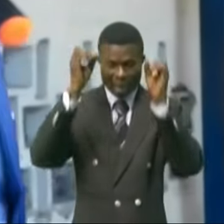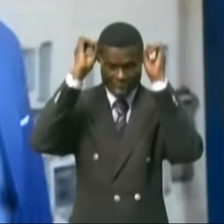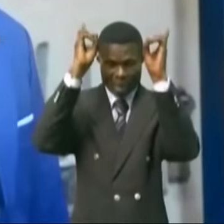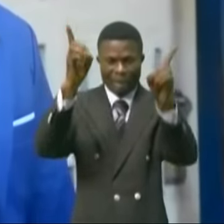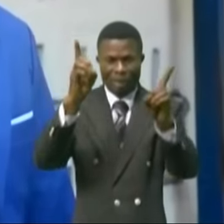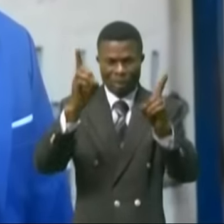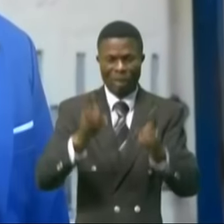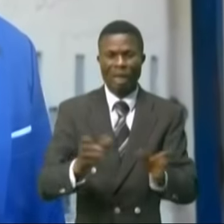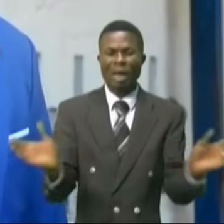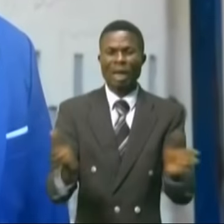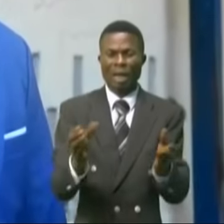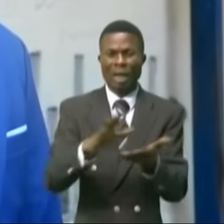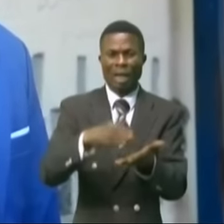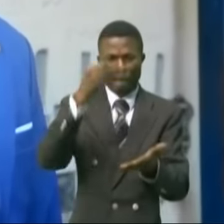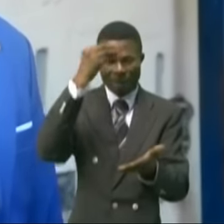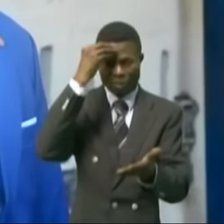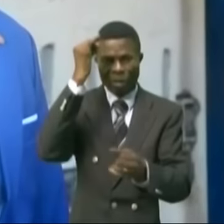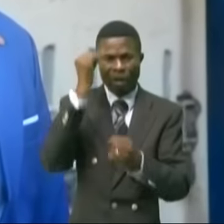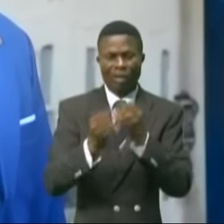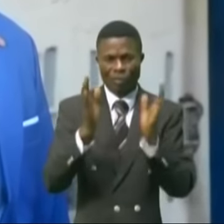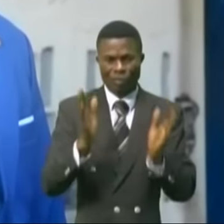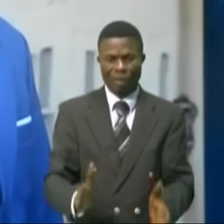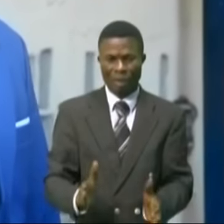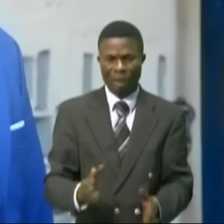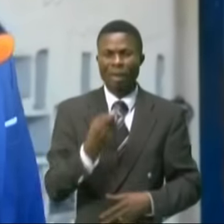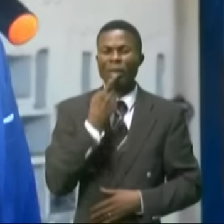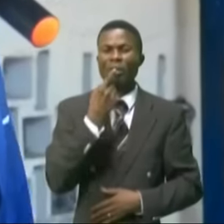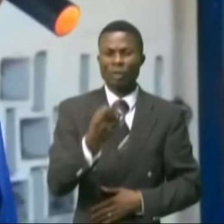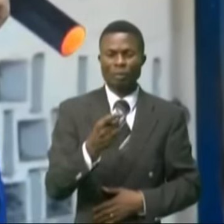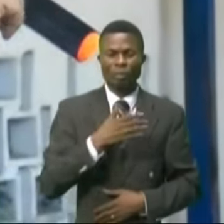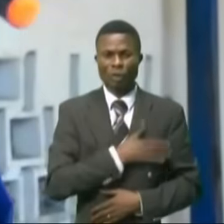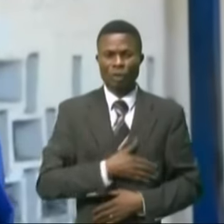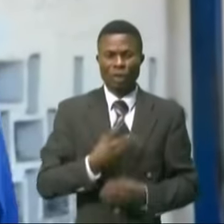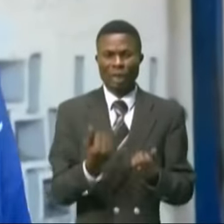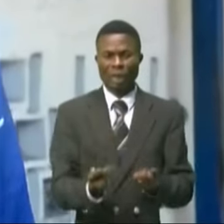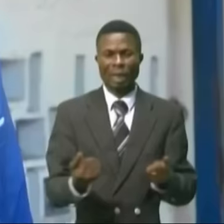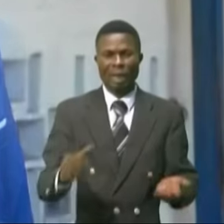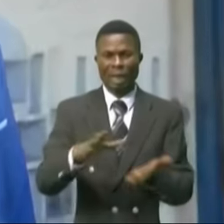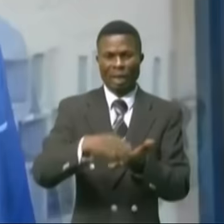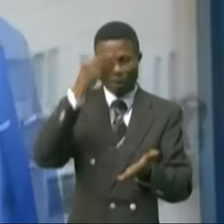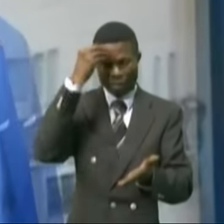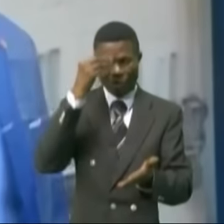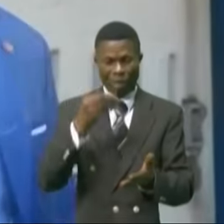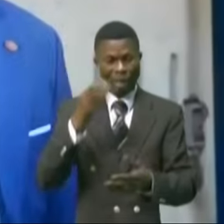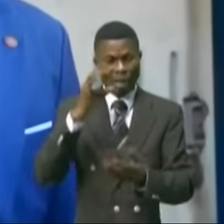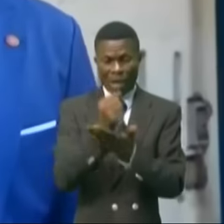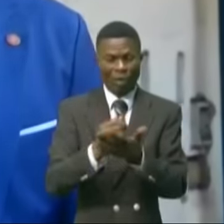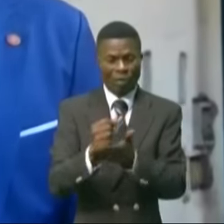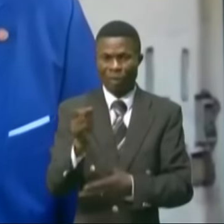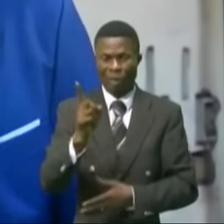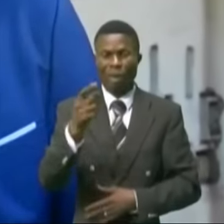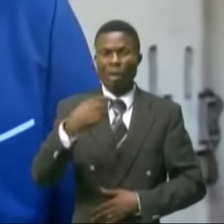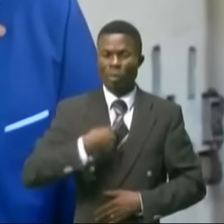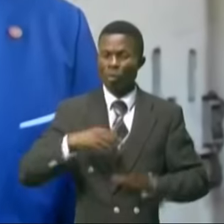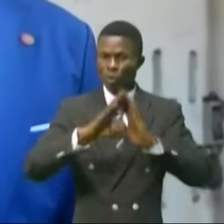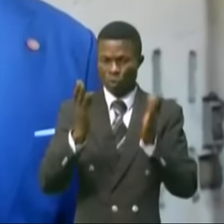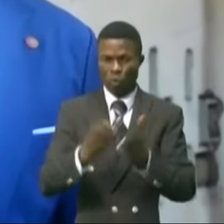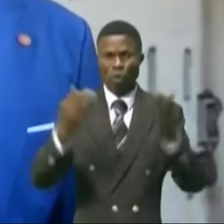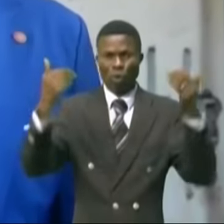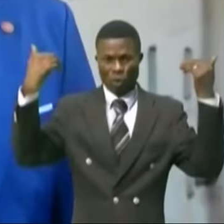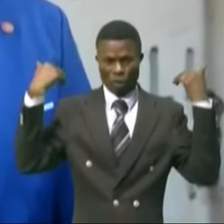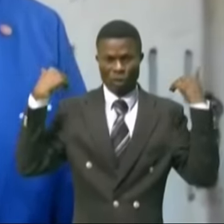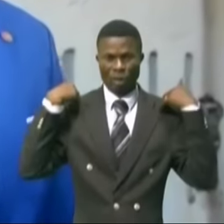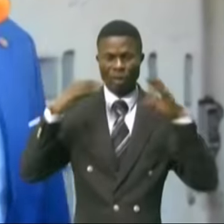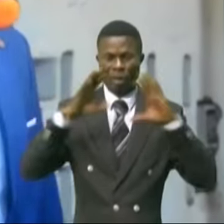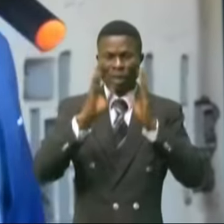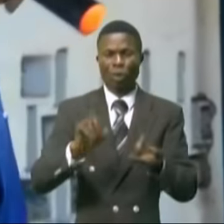qui a exhorté les erreurs finalistes en ces mots. Chers enfants, il n'y a pas de magie. Moi et tous les cadres, tous